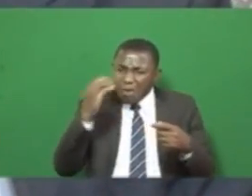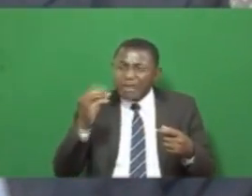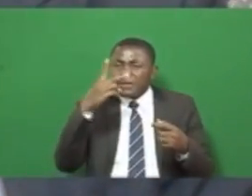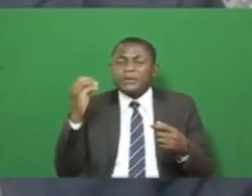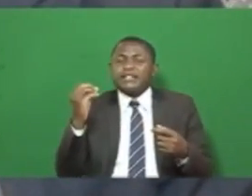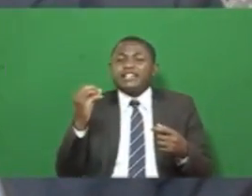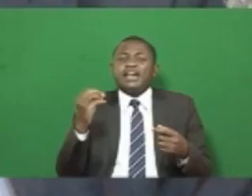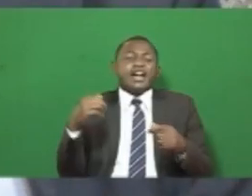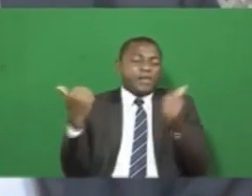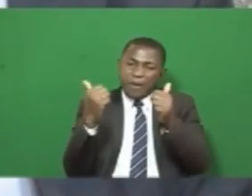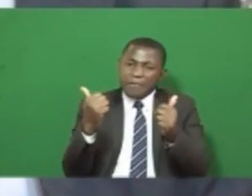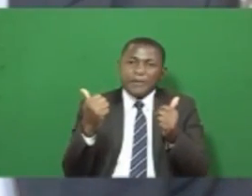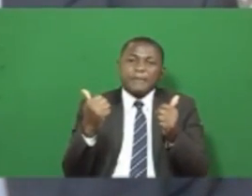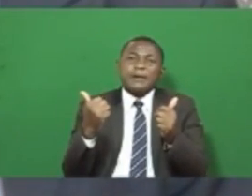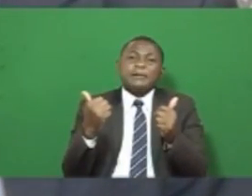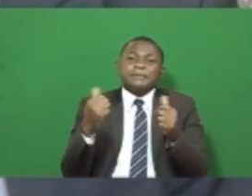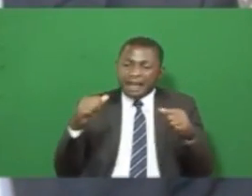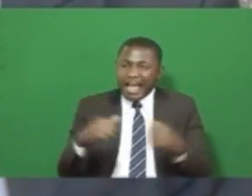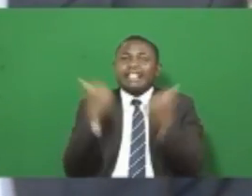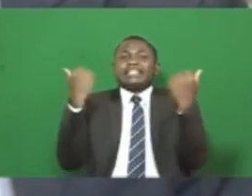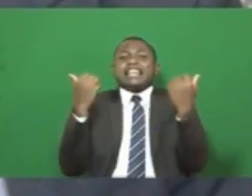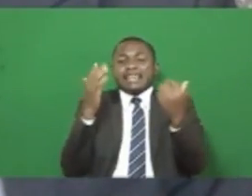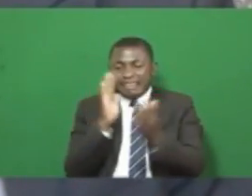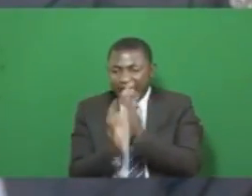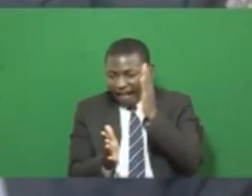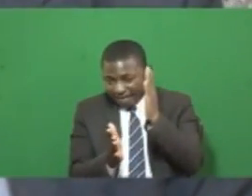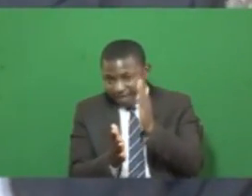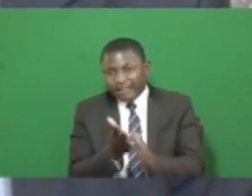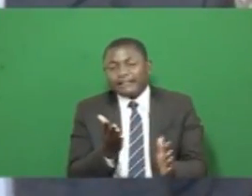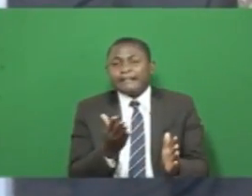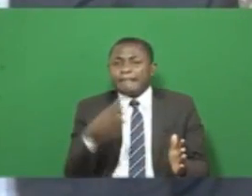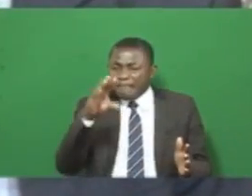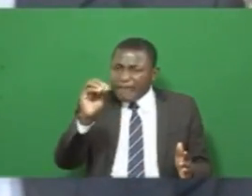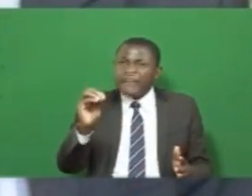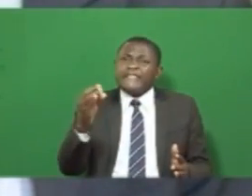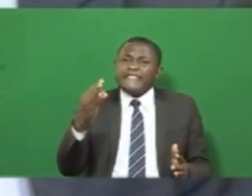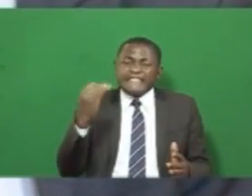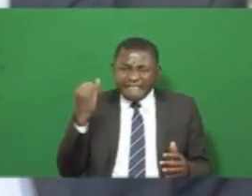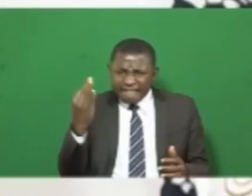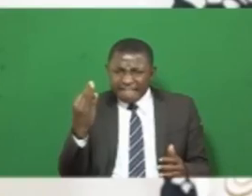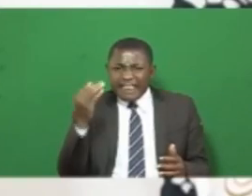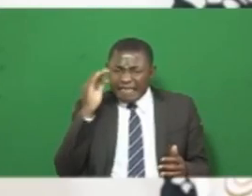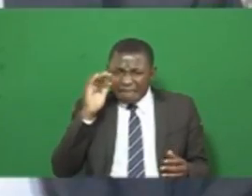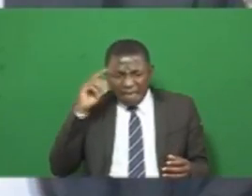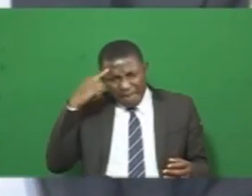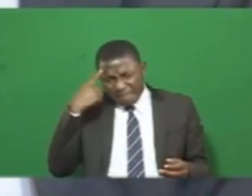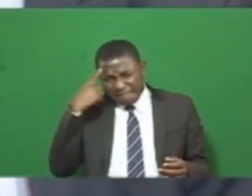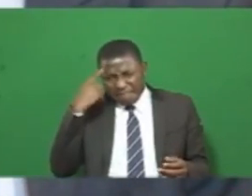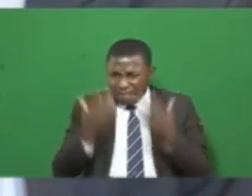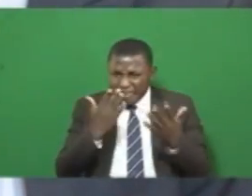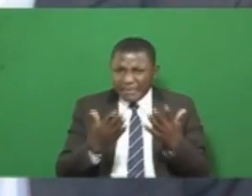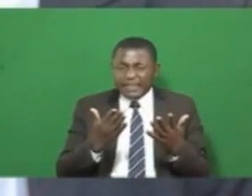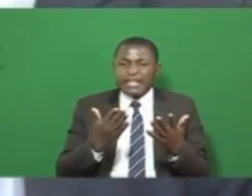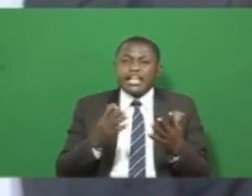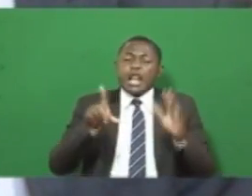vachatitsungamirira matsamba. Unobvei. Tomboti kune matsamba anenge ari kukukonfuse ari kuti mutemo hakuna. Iwo bva waramba